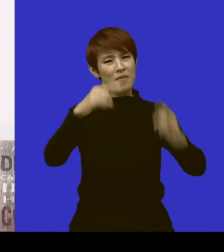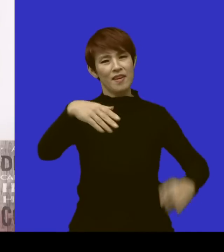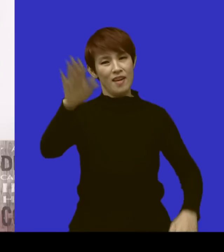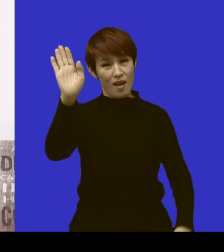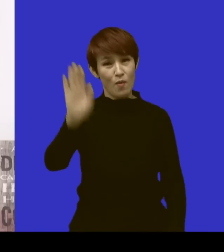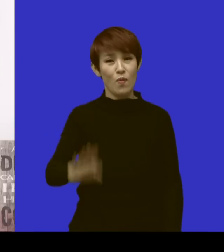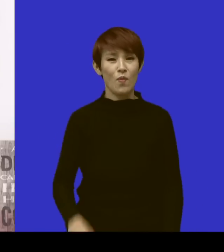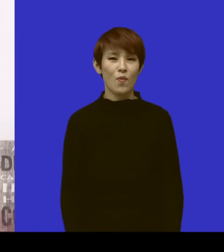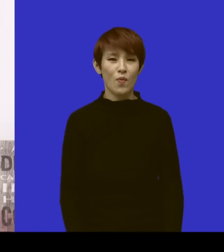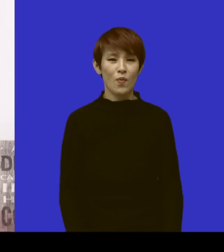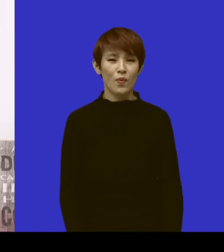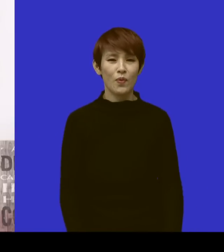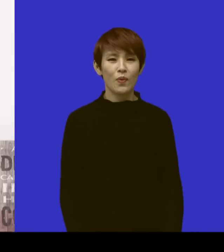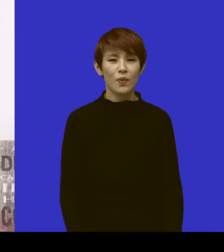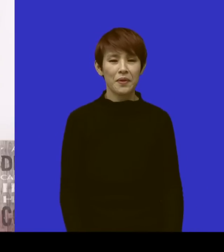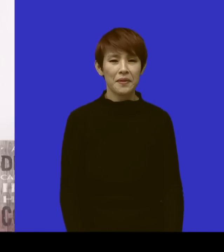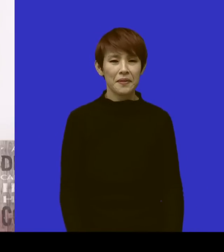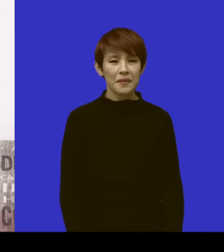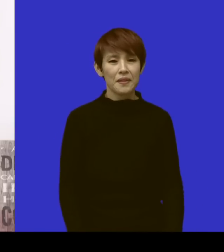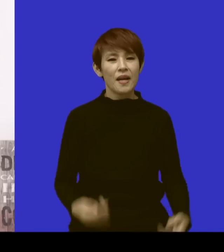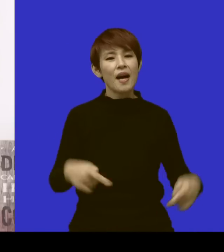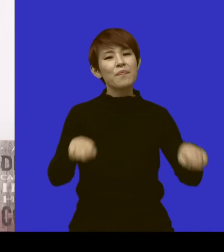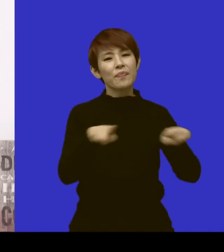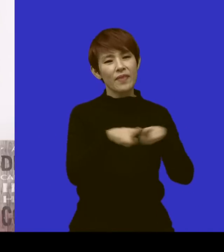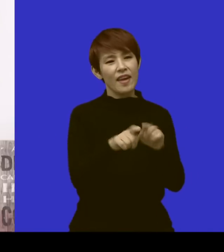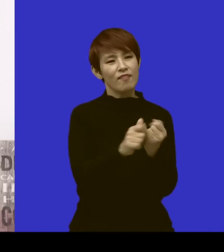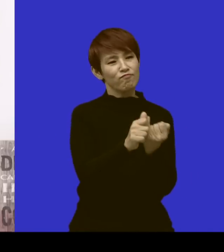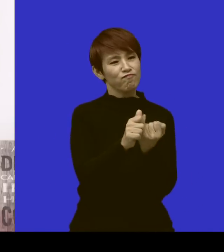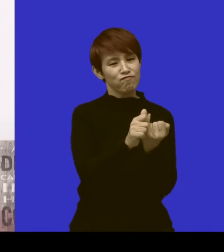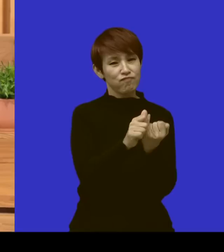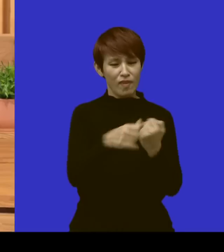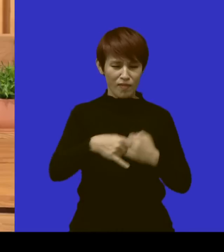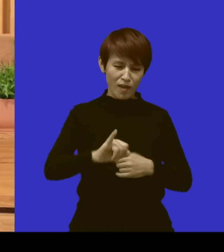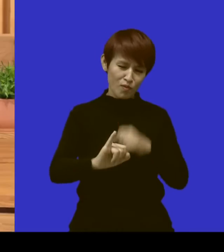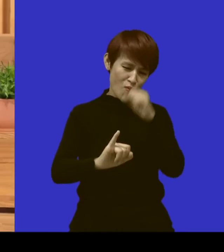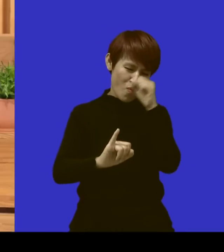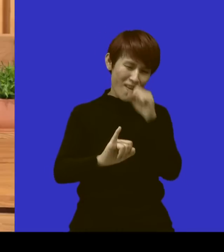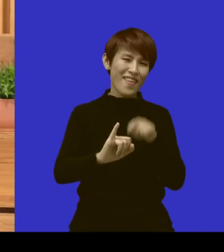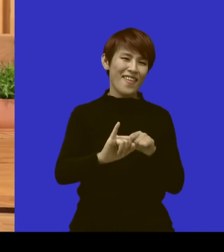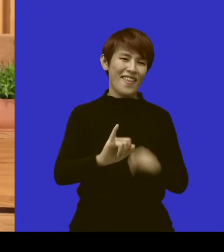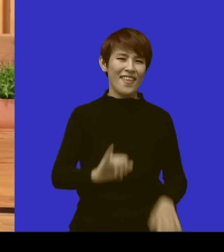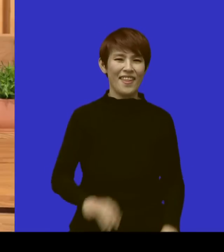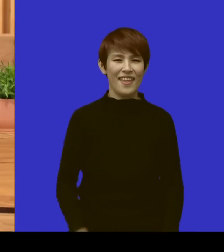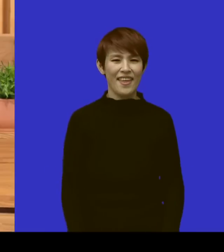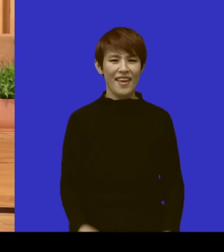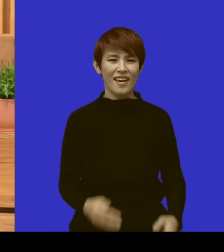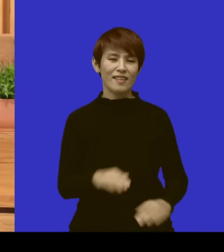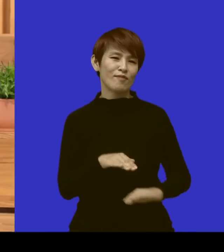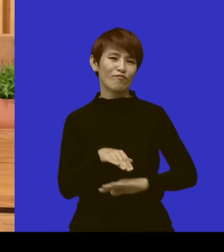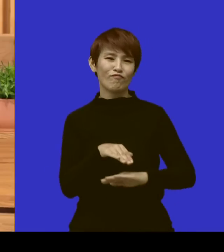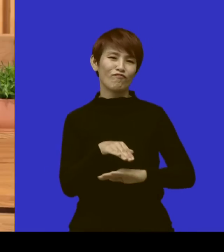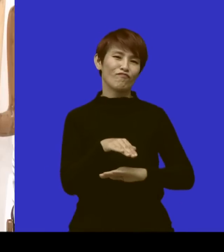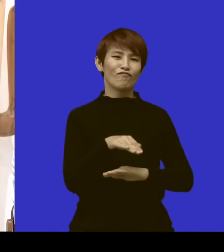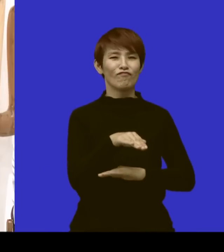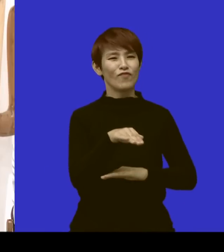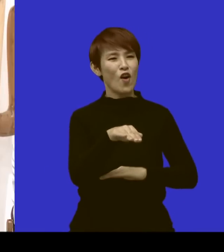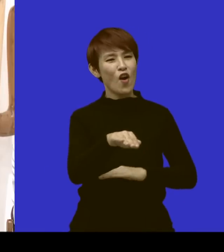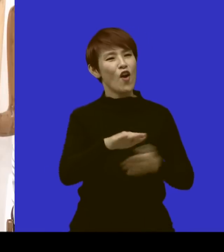이런 것들도 좀 예. 같이 다니고 같이 시간을 보내니까 아이도 너무 좋아하더라고요. 그렇죠. 그러니까 같이 차를 타고 다니고